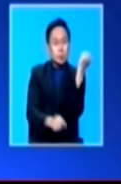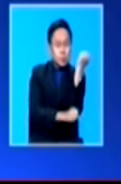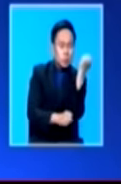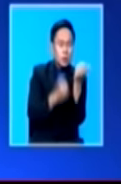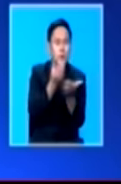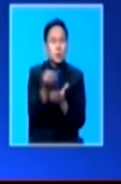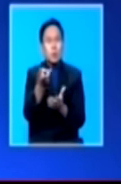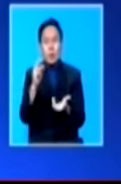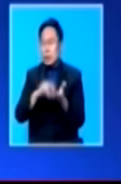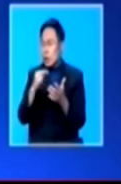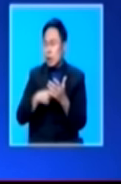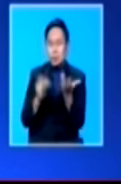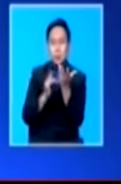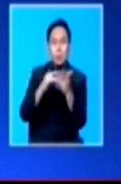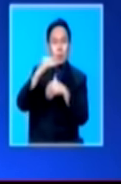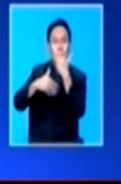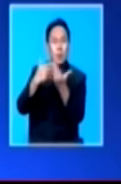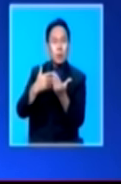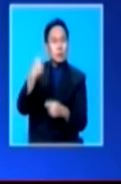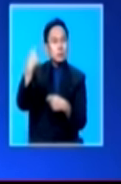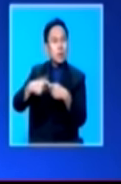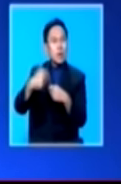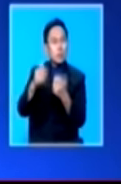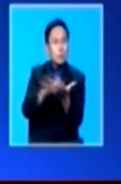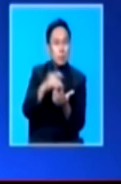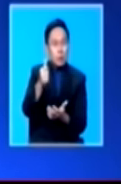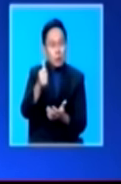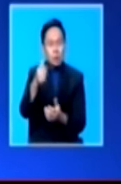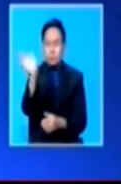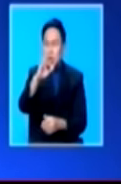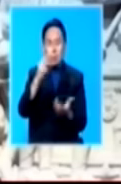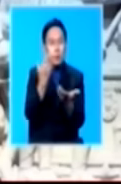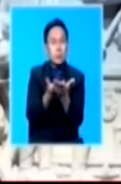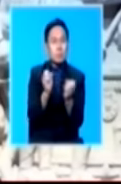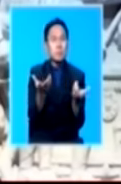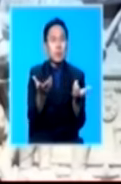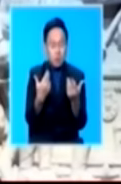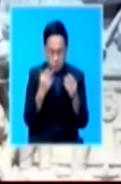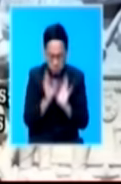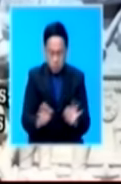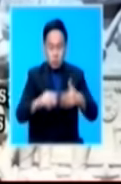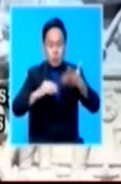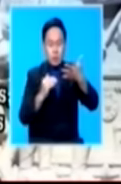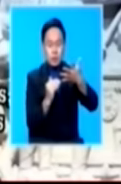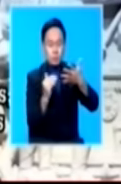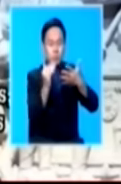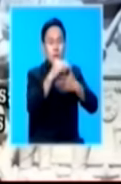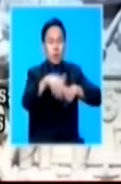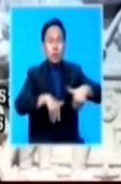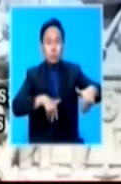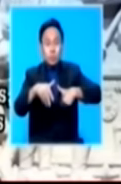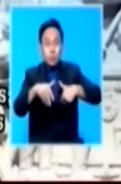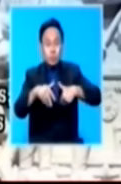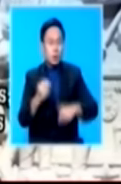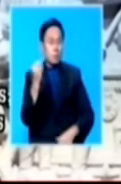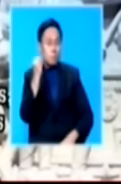คโนโลยีเขาก็มีโอกาสได้ใช้เพราะว่าราคามันสูงวันนี้ต้องสร้างตั้งแต่ชุมชนหมู่บ้านขึ้นไปนะครับไปจังหวัดกลุ่มจังหวัดไป